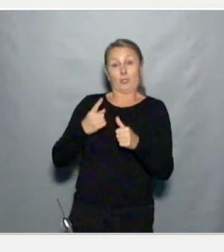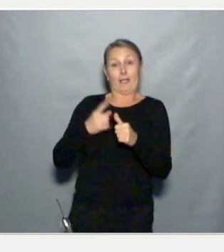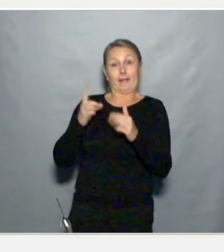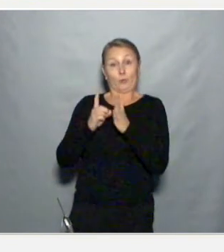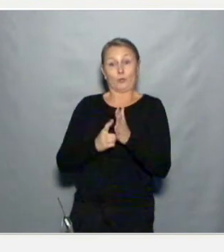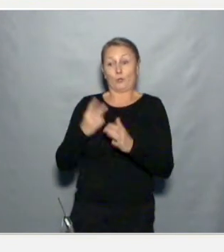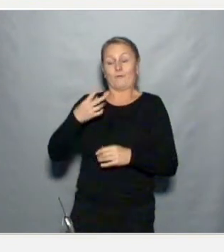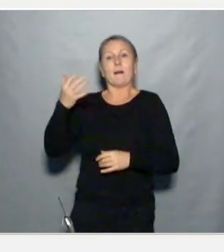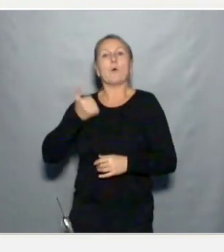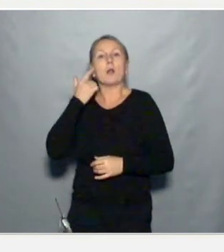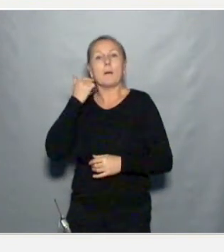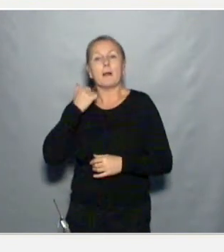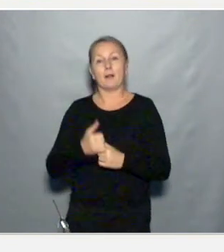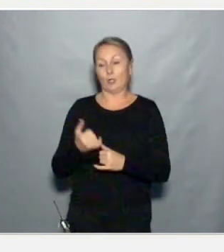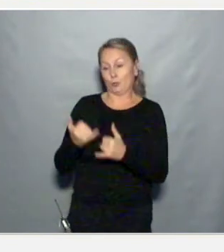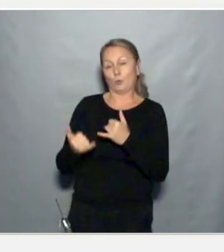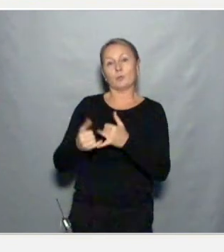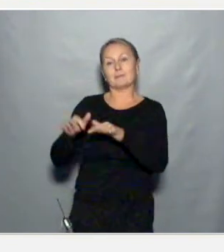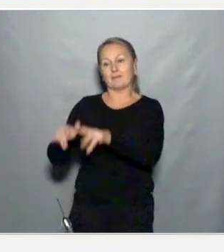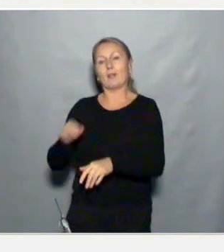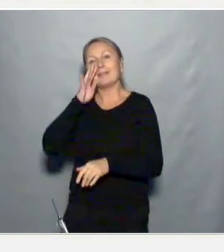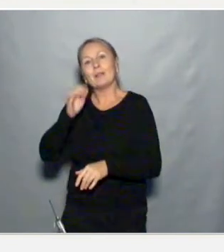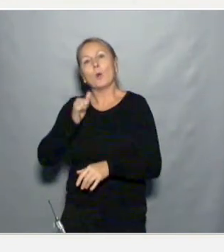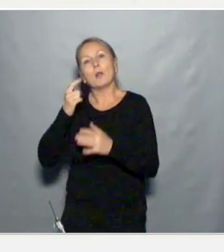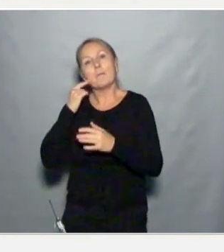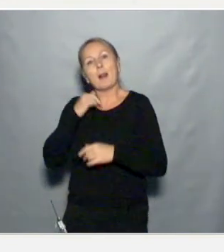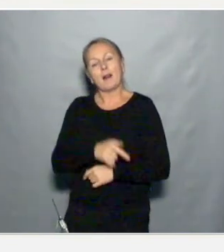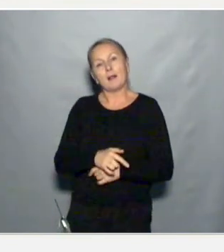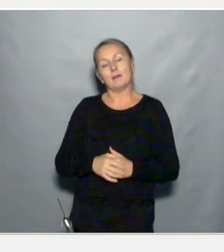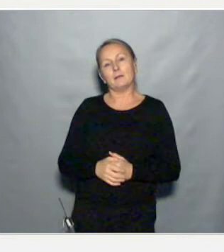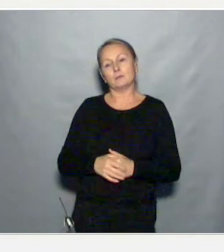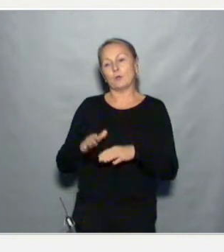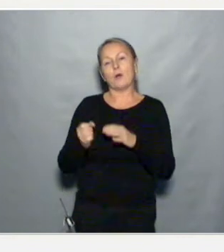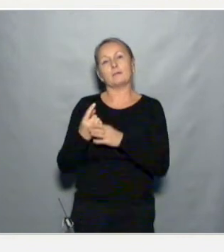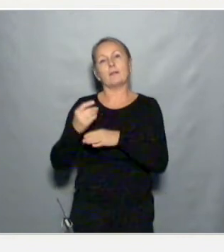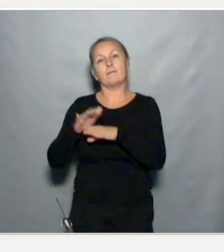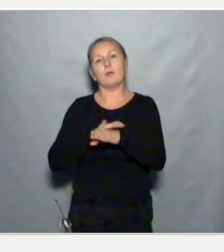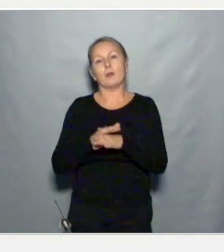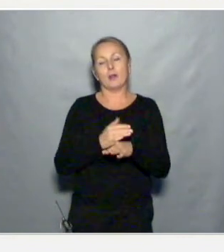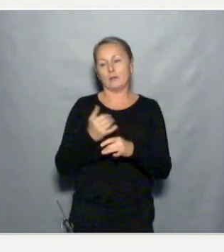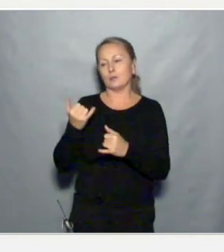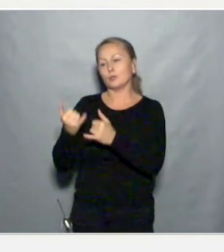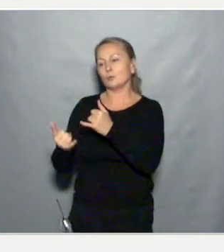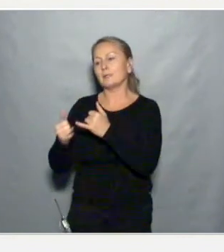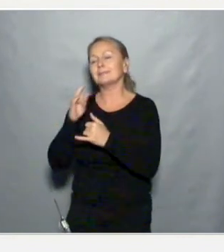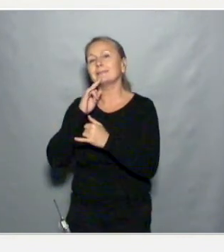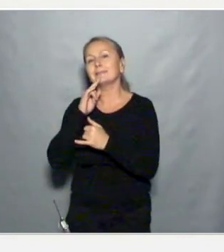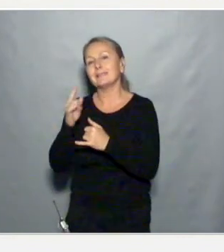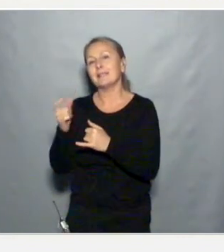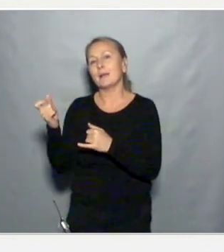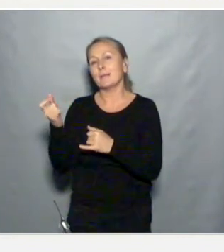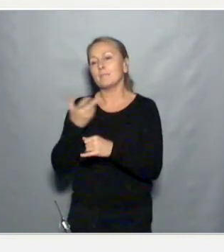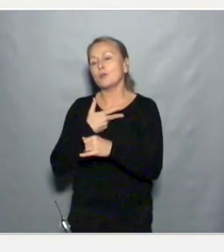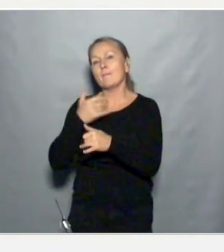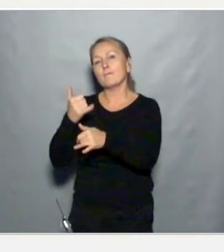år gammal. Slutet skrev jag när jag var 9 år gammal. Så ibland kan jag känna att slutet säger ganska mycket om hur det var för mig